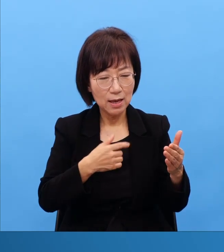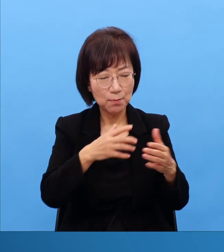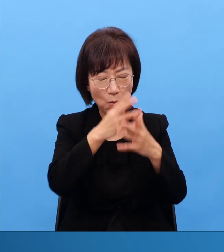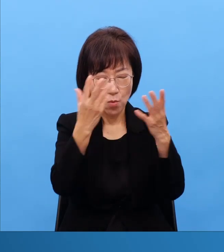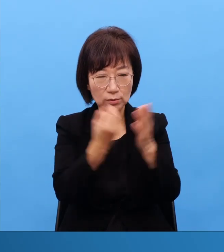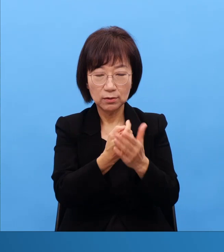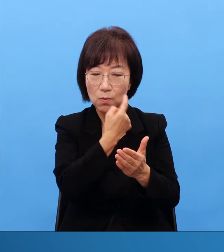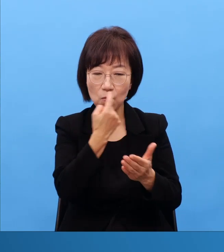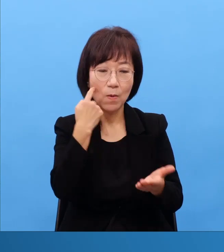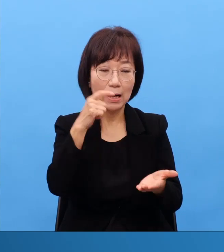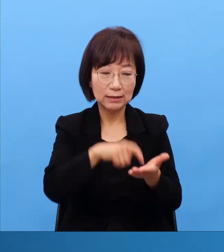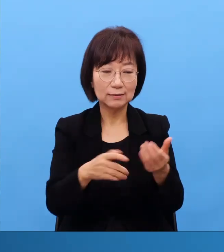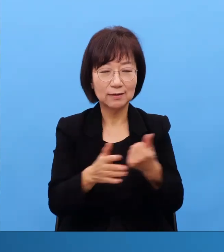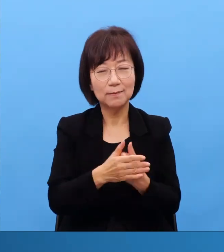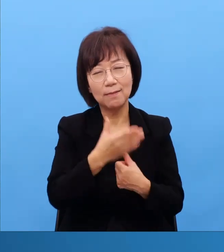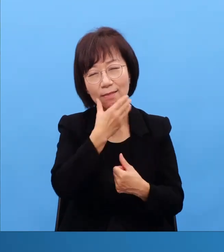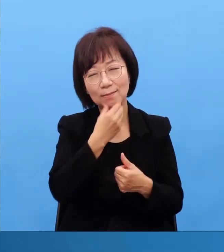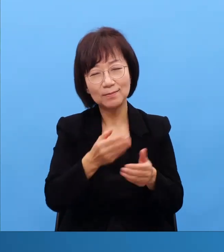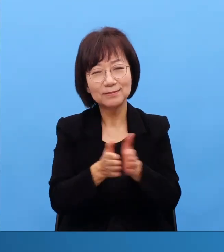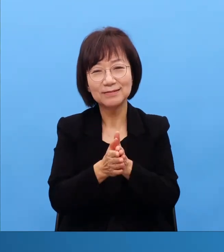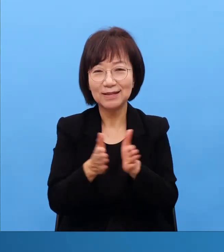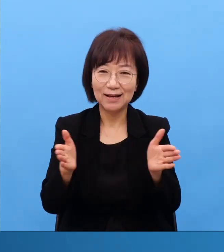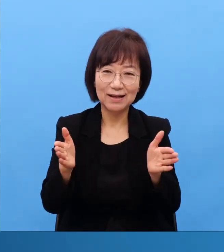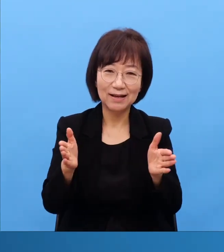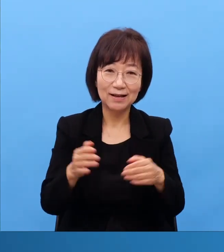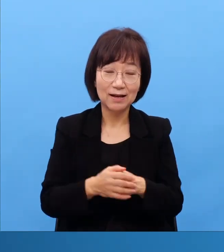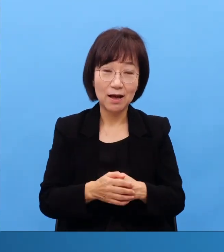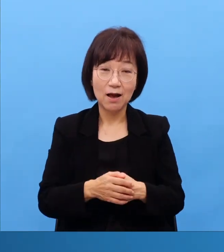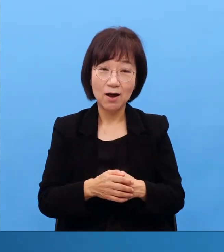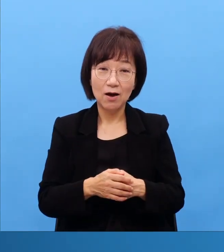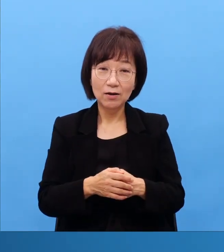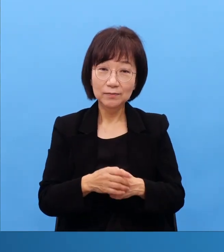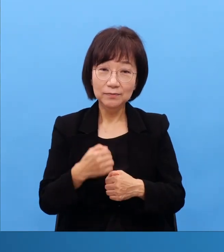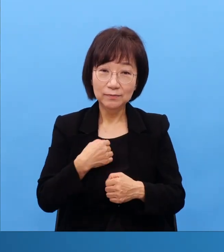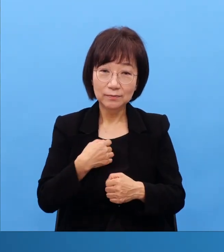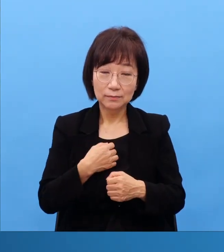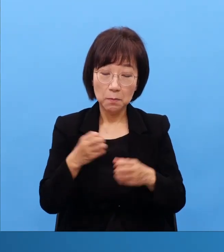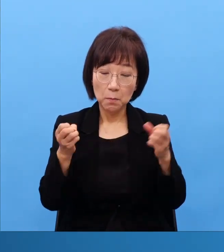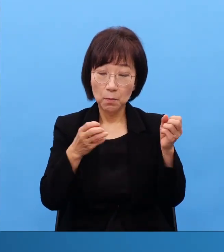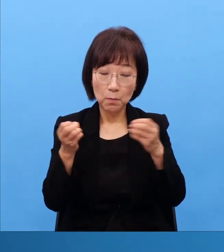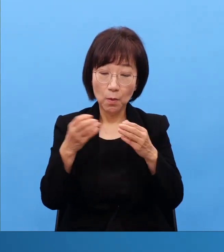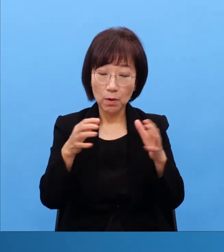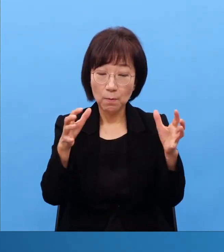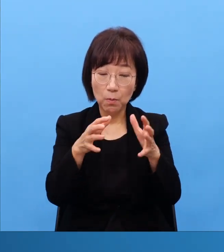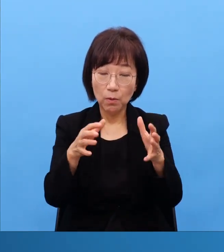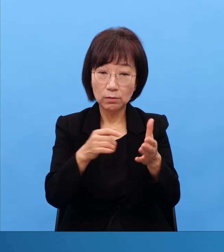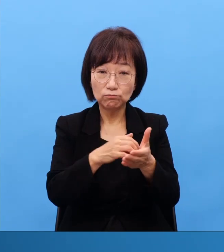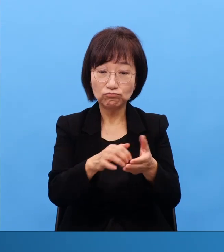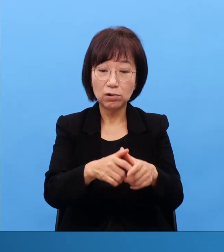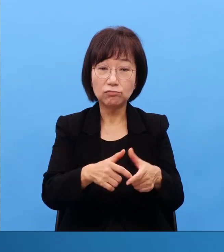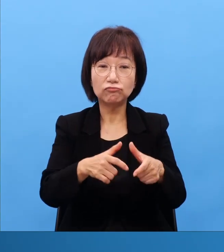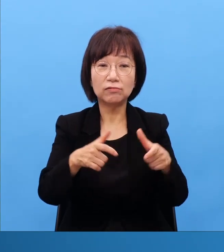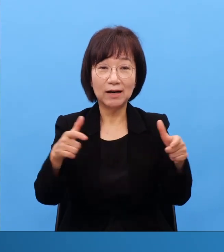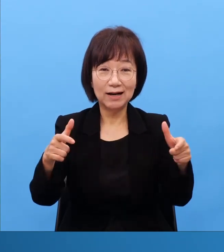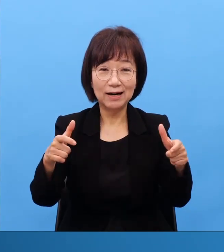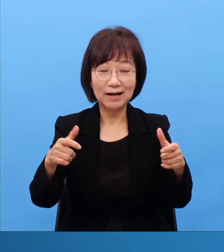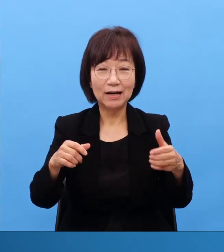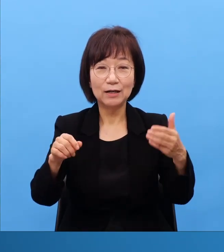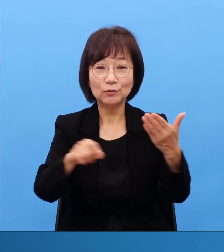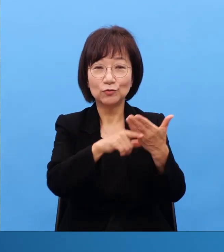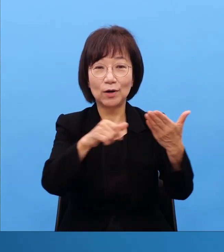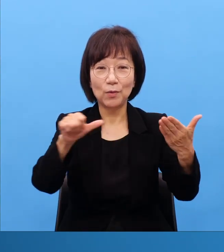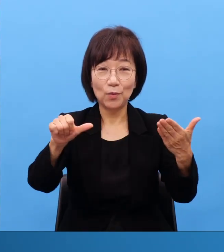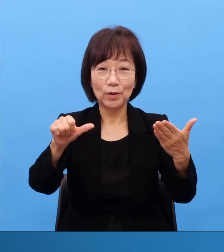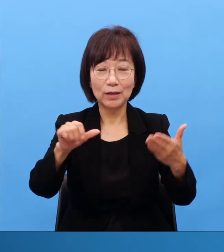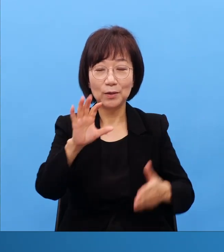되었다. 어느새 기도수첩을 가지고 포럼하는 모임이 늘어났다. 그러던 중 9월 5일 요게벳과